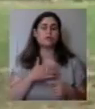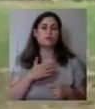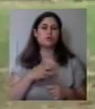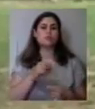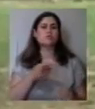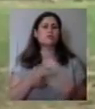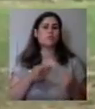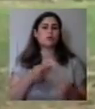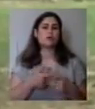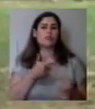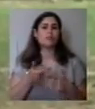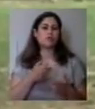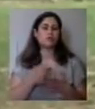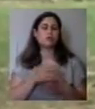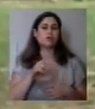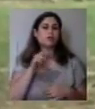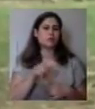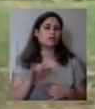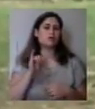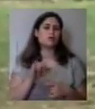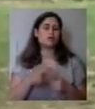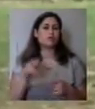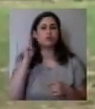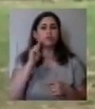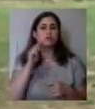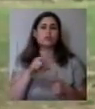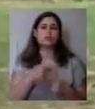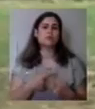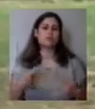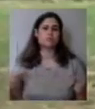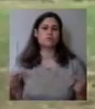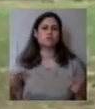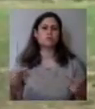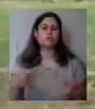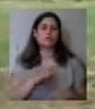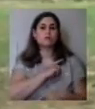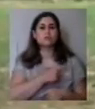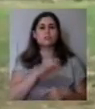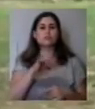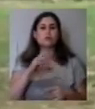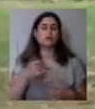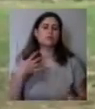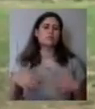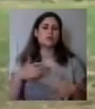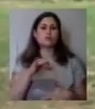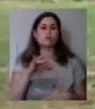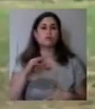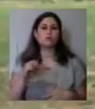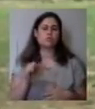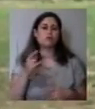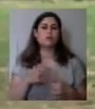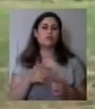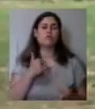супротивників, готуємося під них, вивчаємо їхні сильні сторони, їхні слабі сторони та